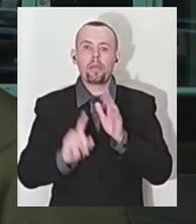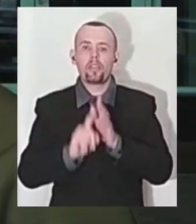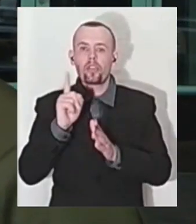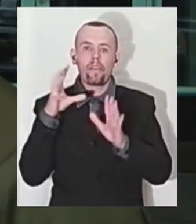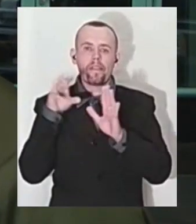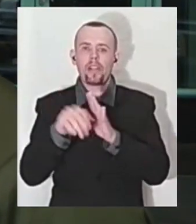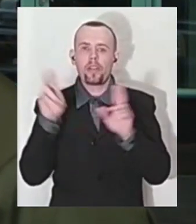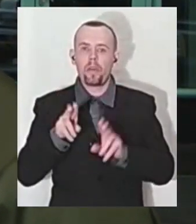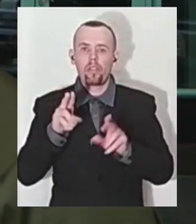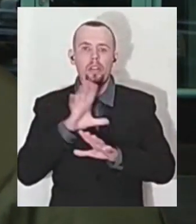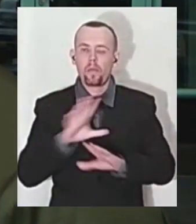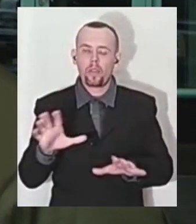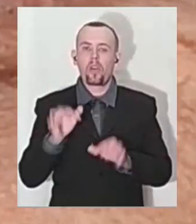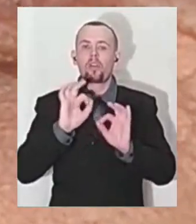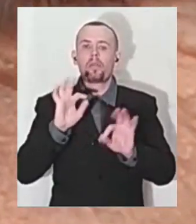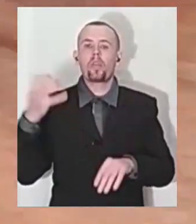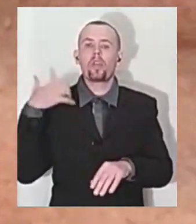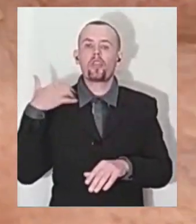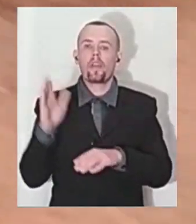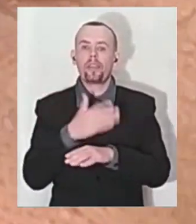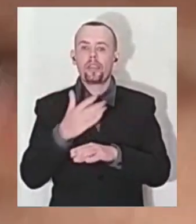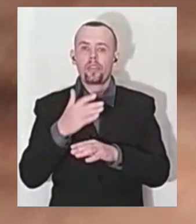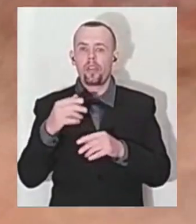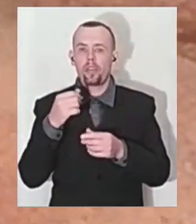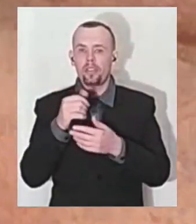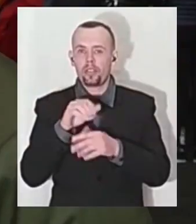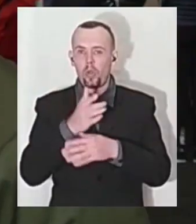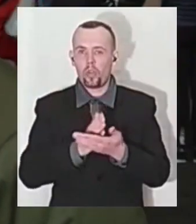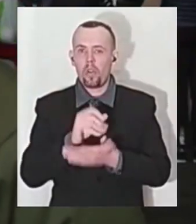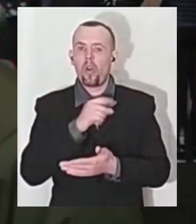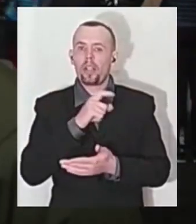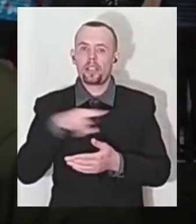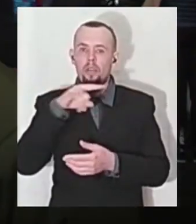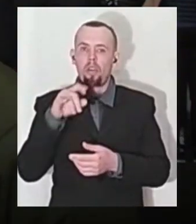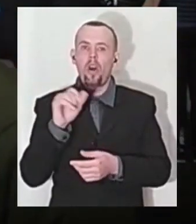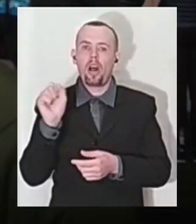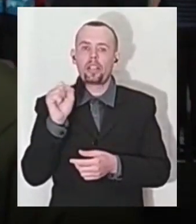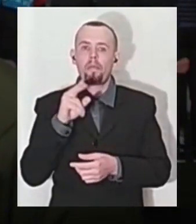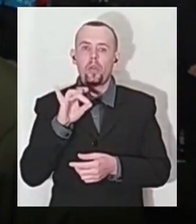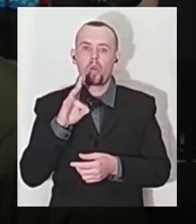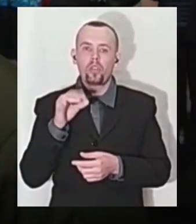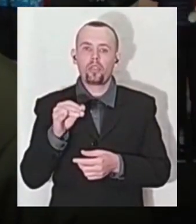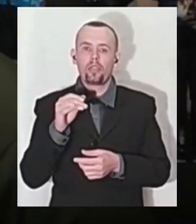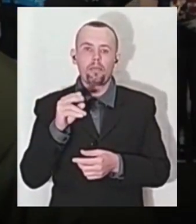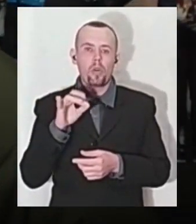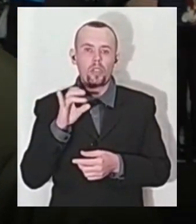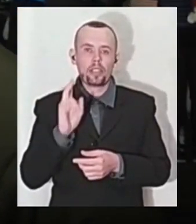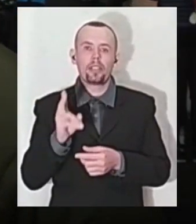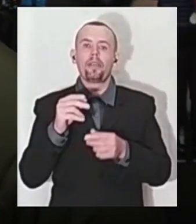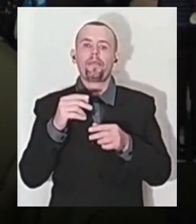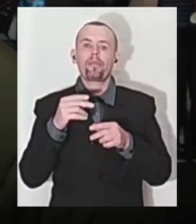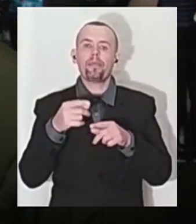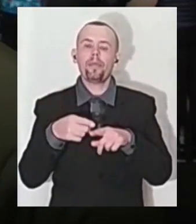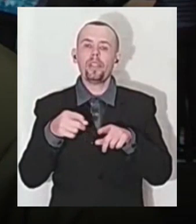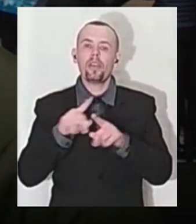було, розповів начальник відділу прикордонної служби Одеса-Аеропорт Артем Поворознік. Іноземці, які прибувають в Україну, зобов'язані з